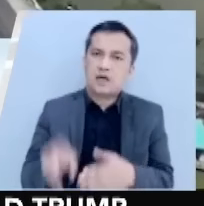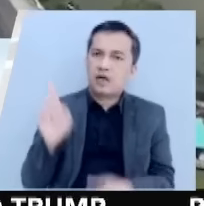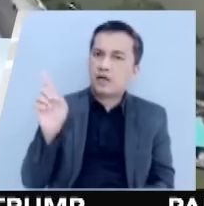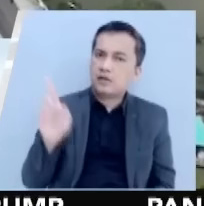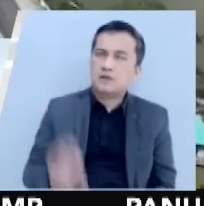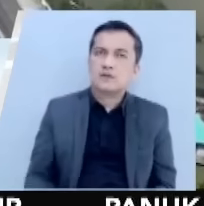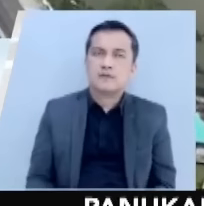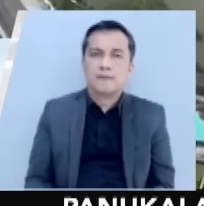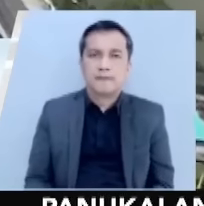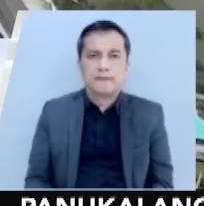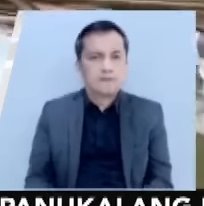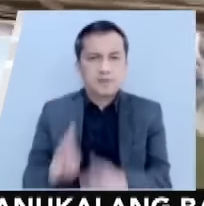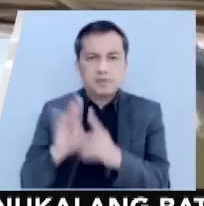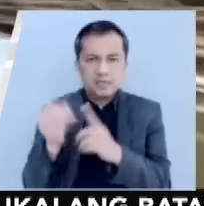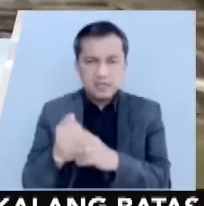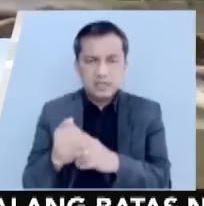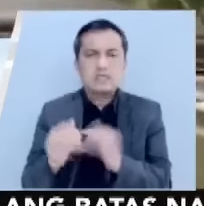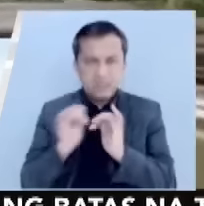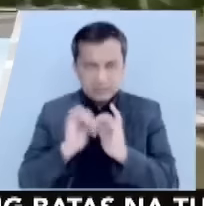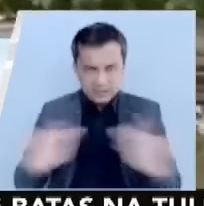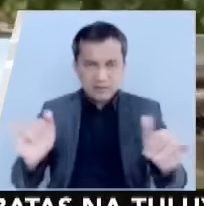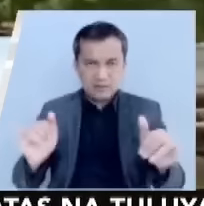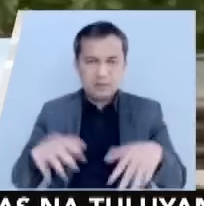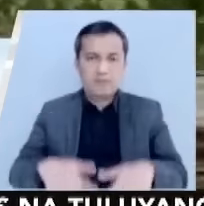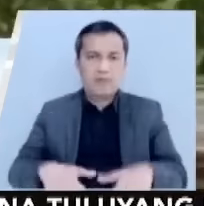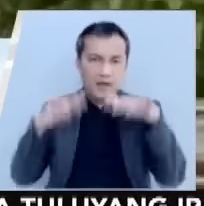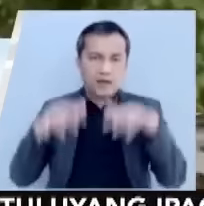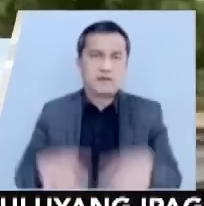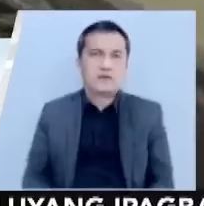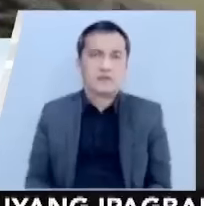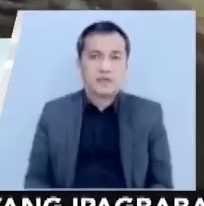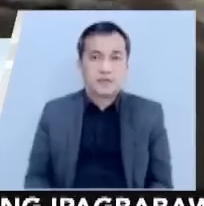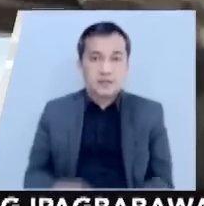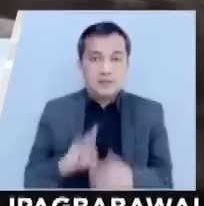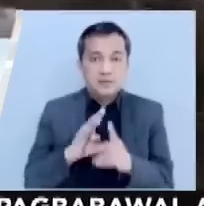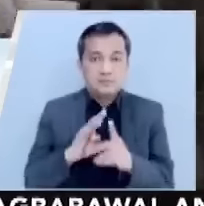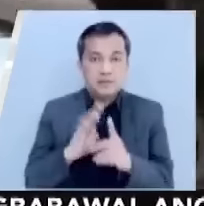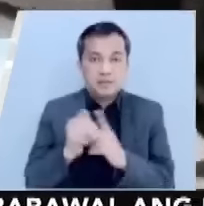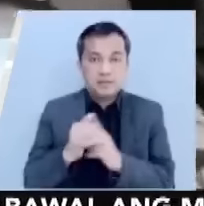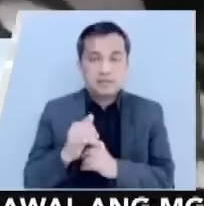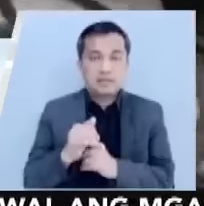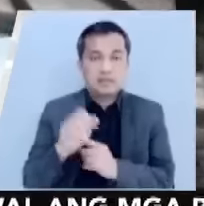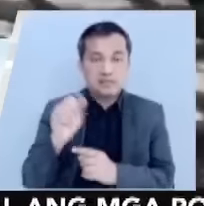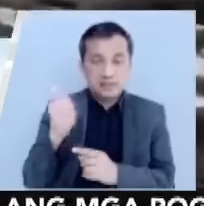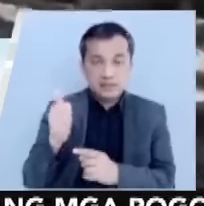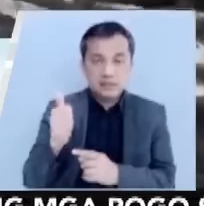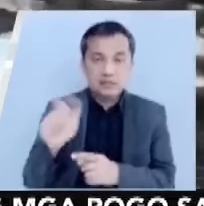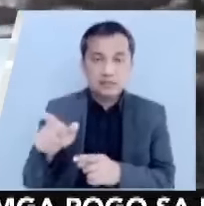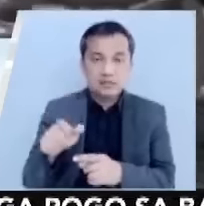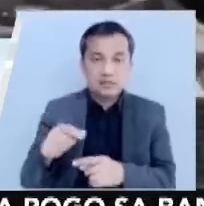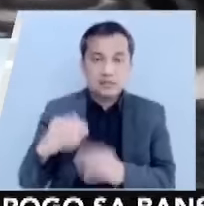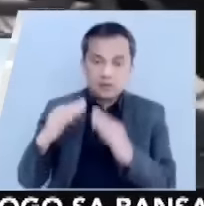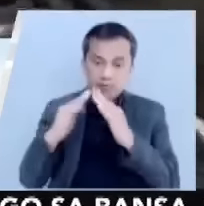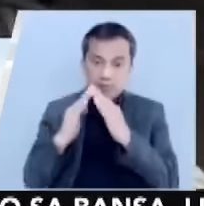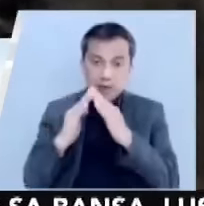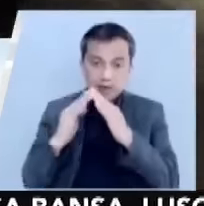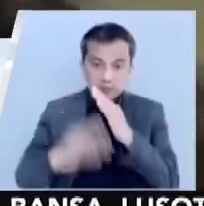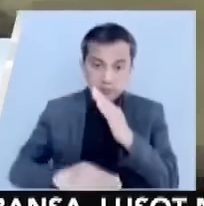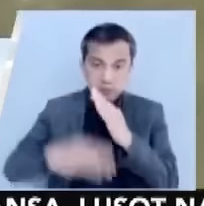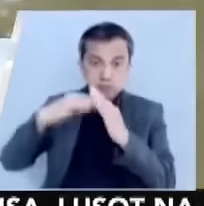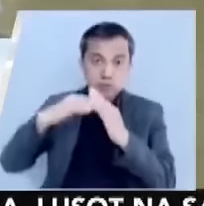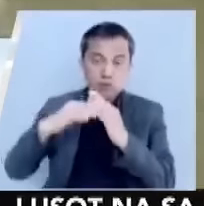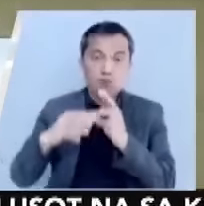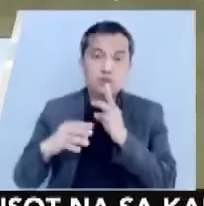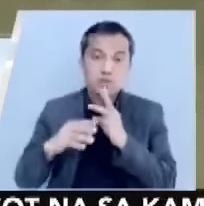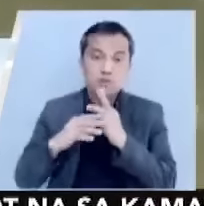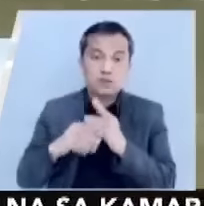barangay na lubog pa rin sa baha. Isa na riyan ang Barangay Centro Jess, na lampas bahay pa rin ang taas ng tubig. Halos 1,000 individual